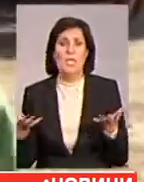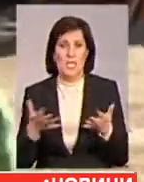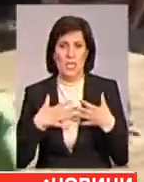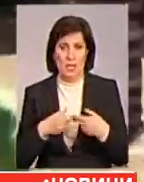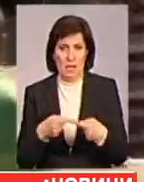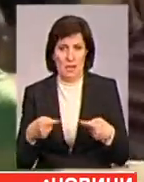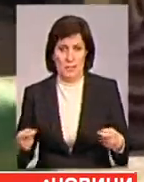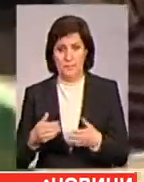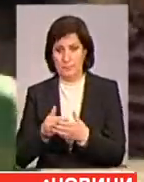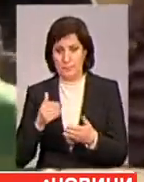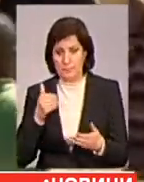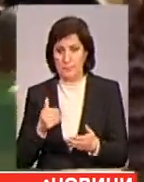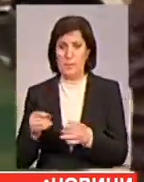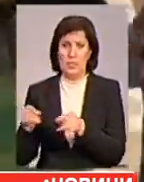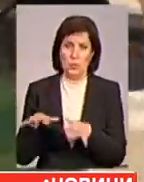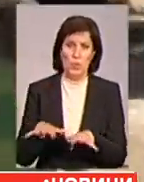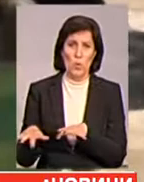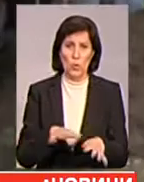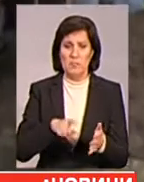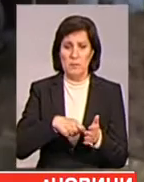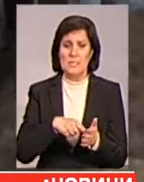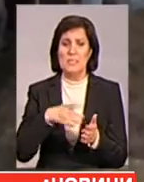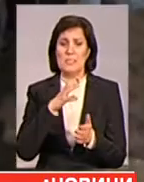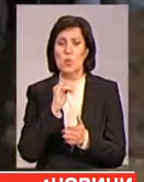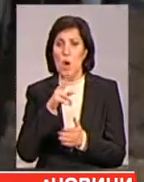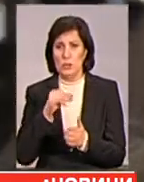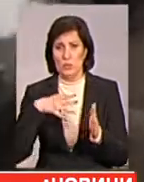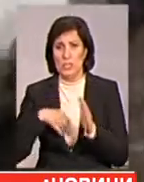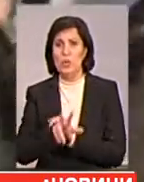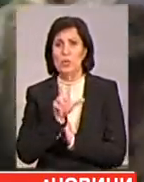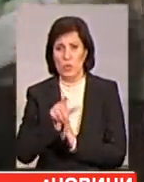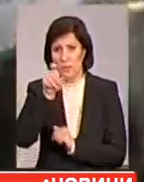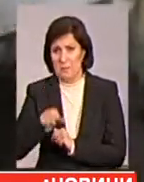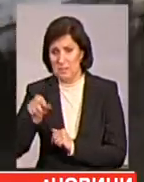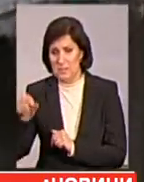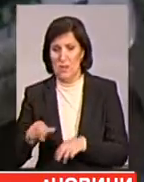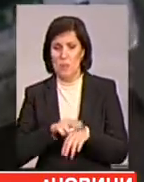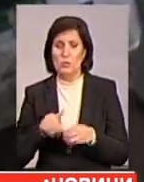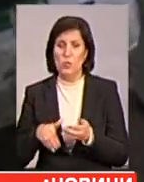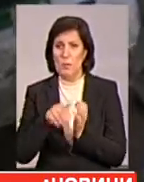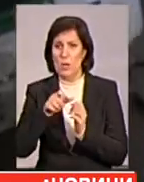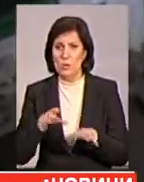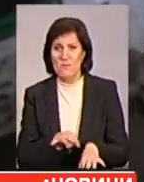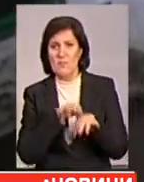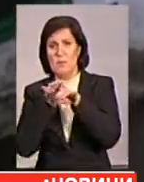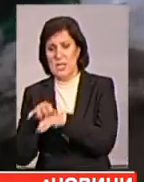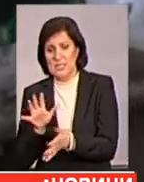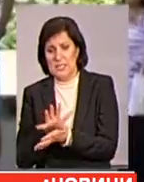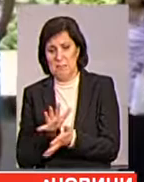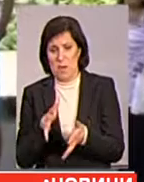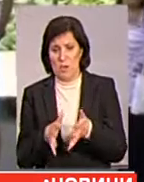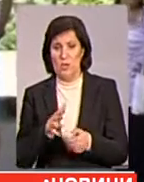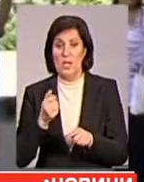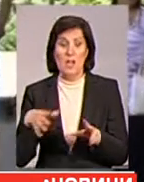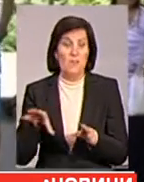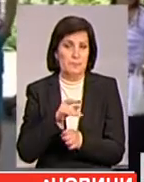речі. Напередодні через сув ґрунту в місті Соача загинули троє місцевих. Поліція допомагала людям вибиратися із багнюки.